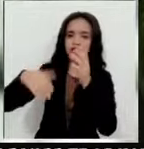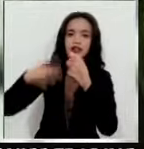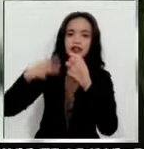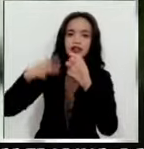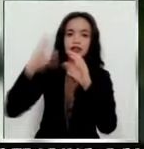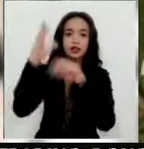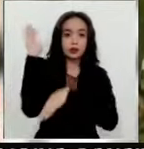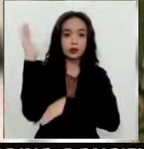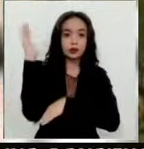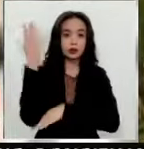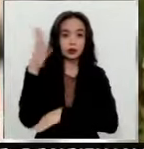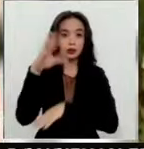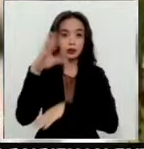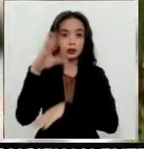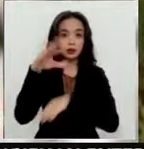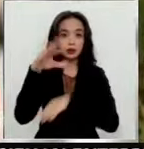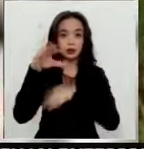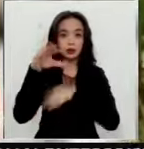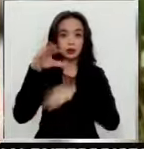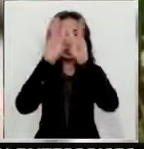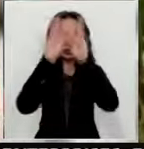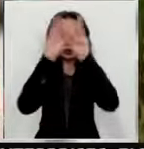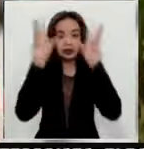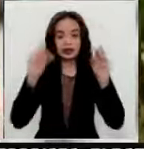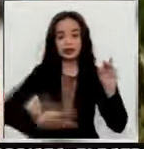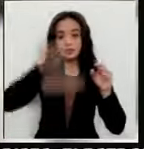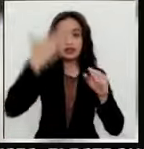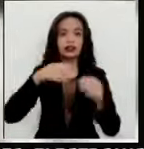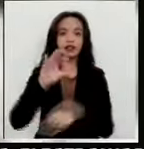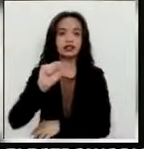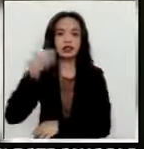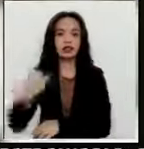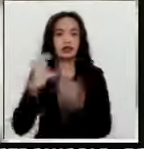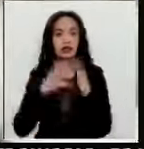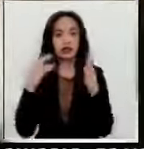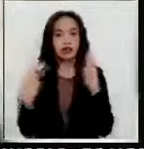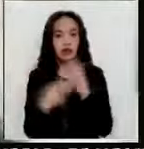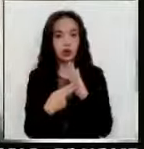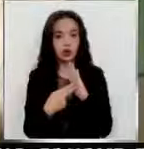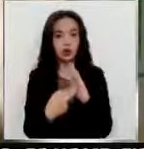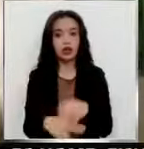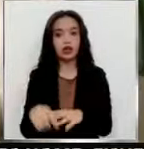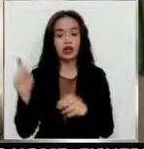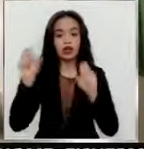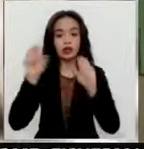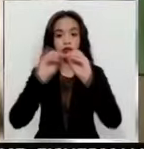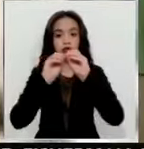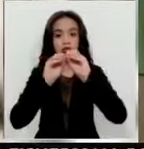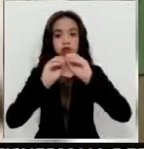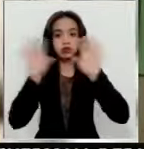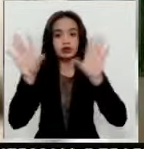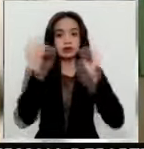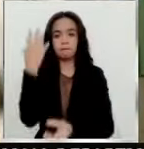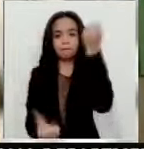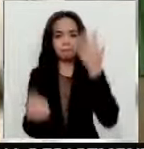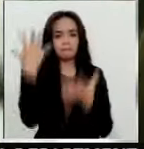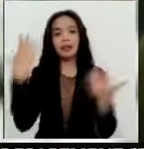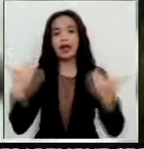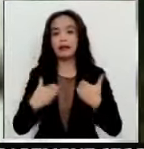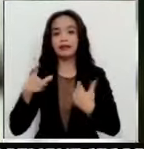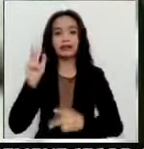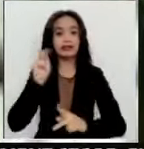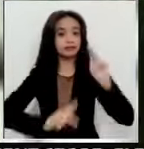Juan City Hall, ang pagliwanag din ng kalangitan sa fireworks. May live performances din